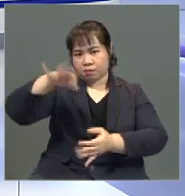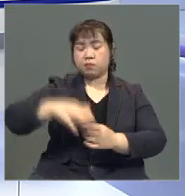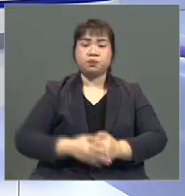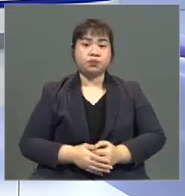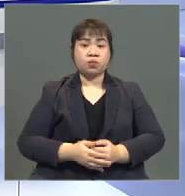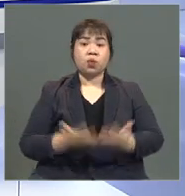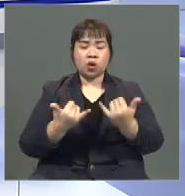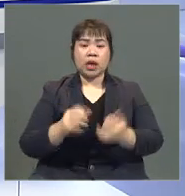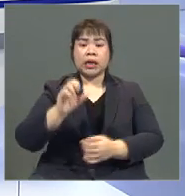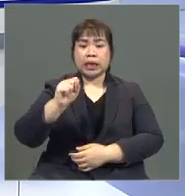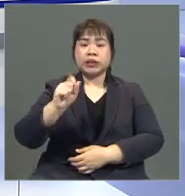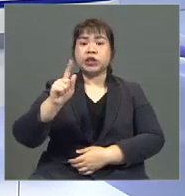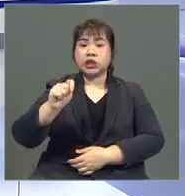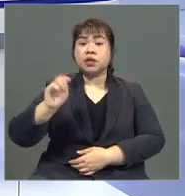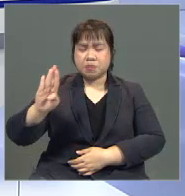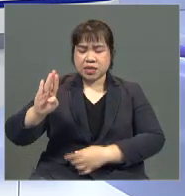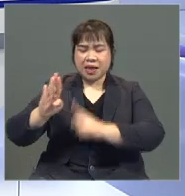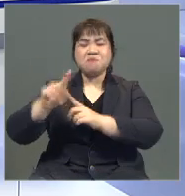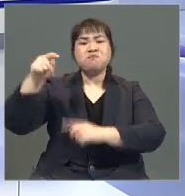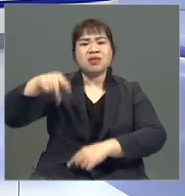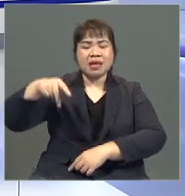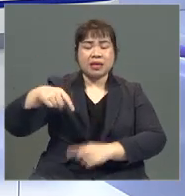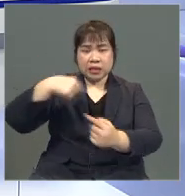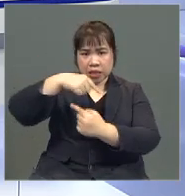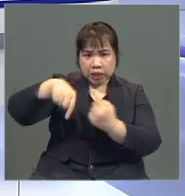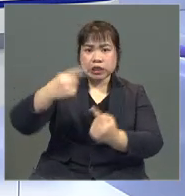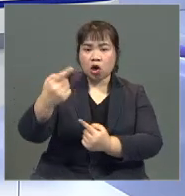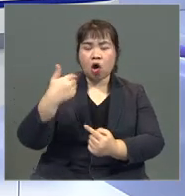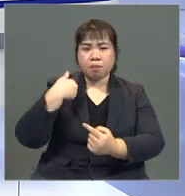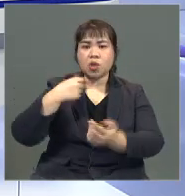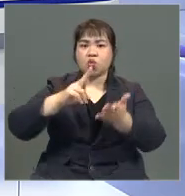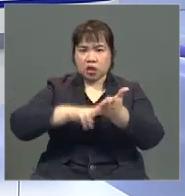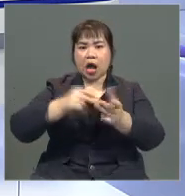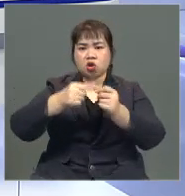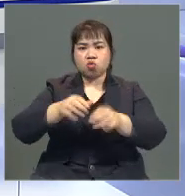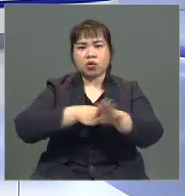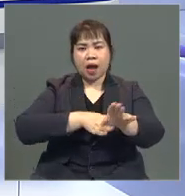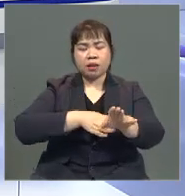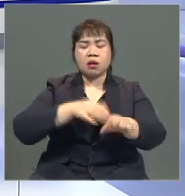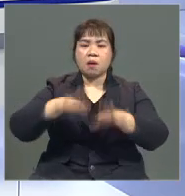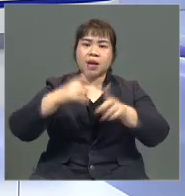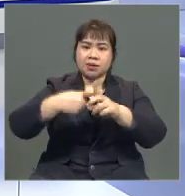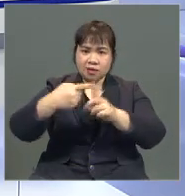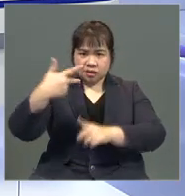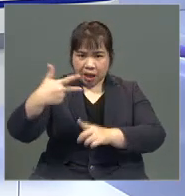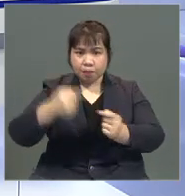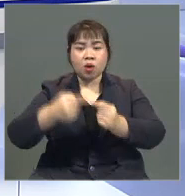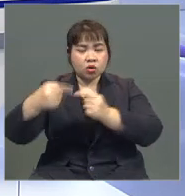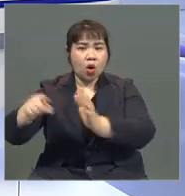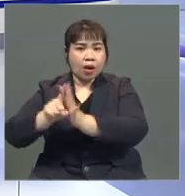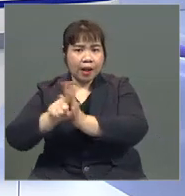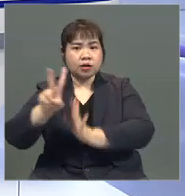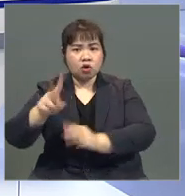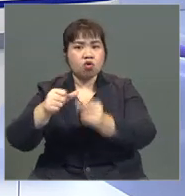ประเภทพิเศษนี้เขาเรียกว่า ASTVนะก็จะเข้ามารอบนึงเนี่ยมีสร้างเขาอยู่ใน 90วันหรือว่ามัน 3เดือนแล้วก็จะต่อลีก 2